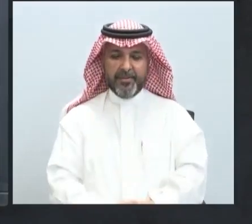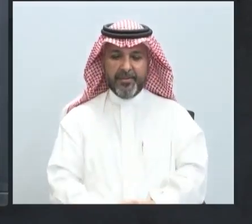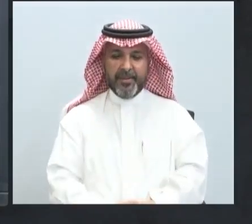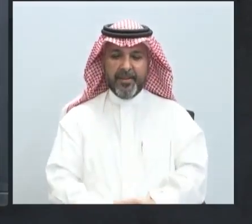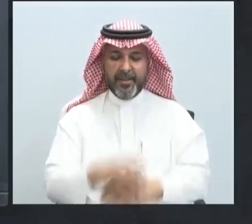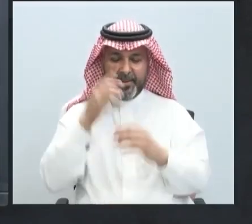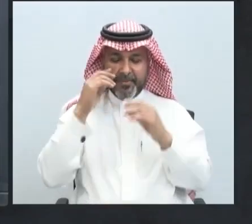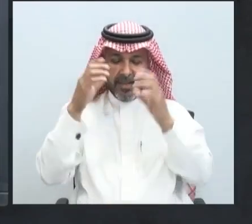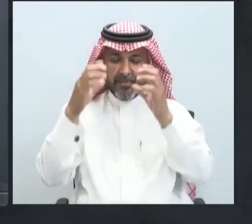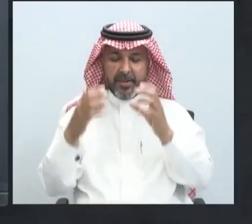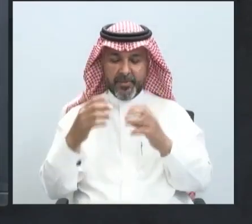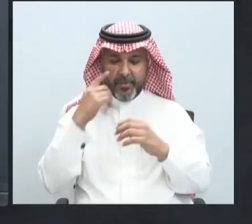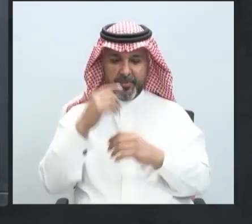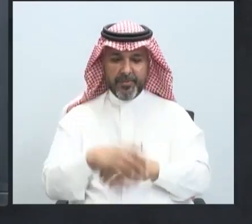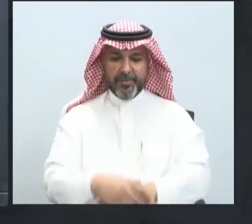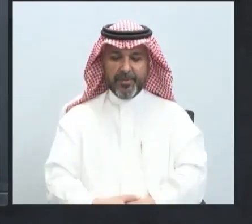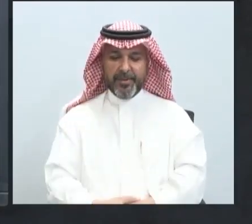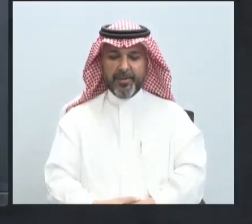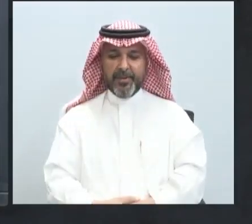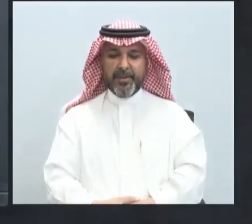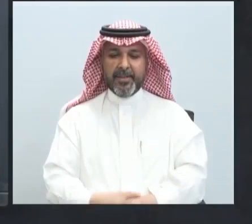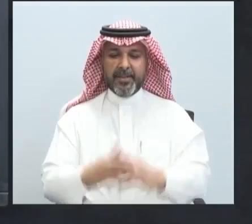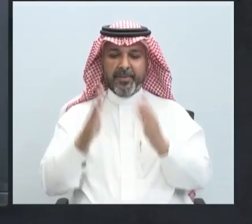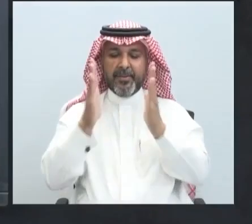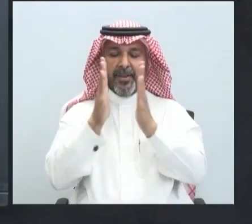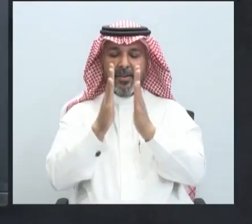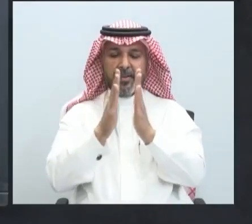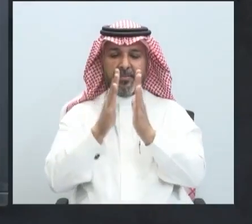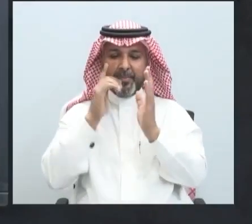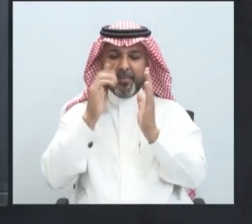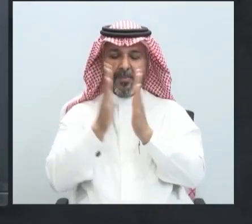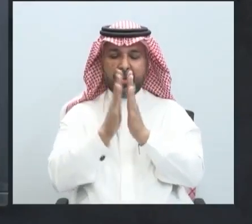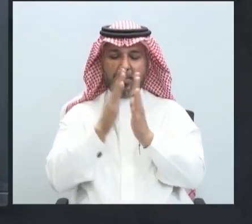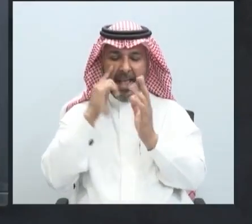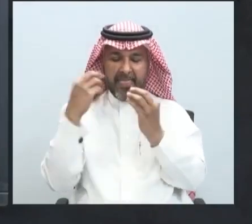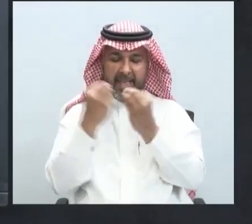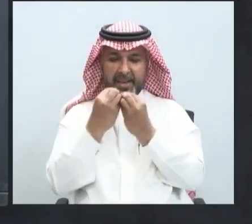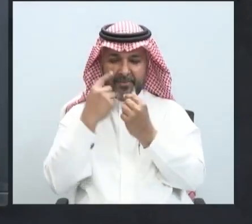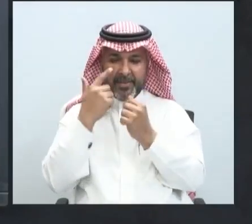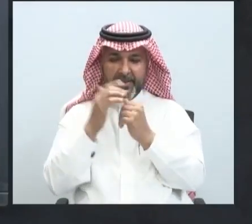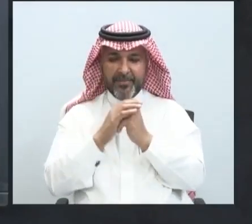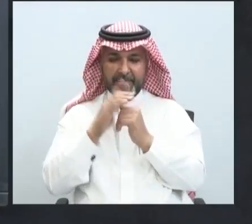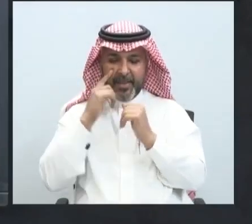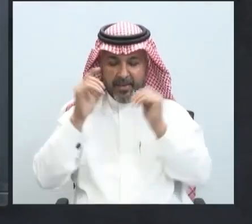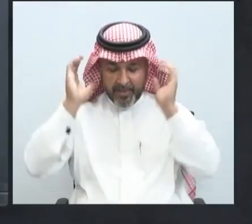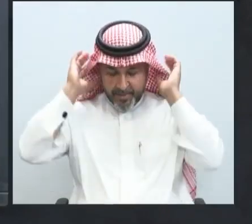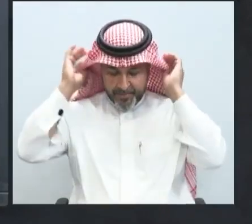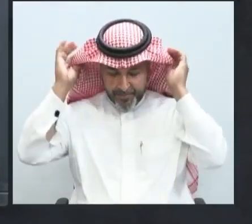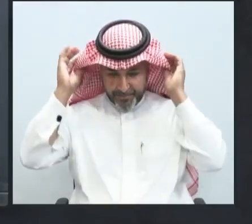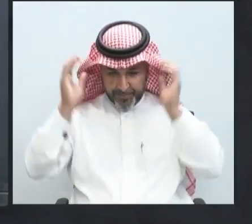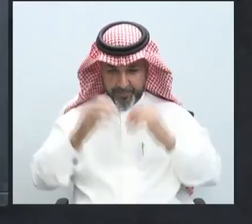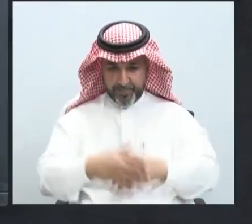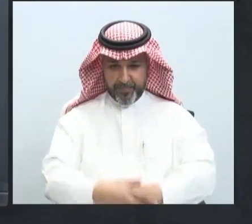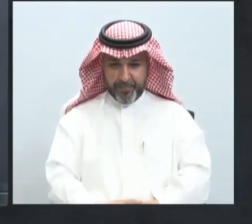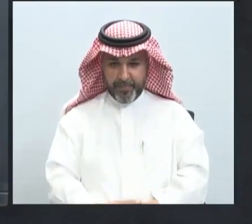كروموسوم متماثل ولكن هنا سوف نشاهد اصطفاف ازواج من الكروموسومات المتماثله هذا الفارق او اهم فارق ما بين